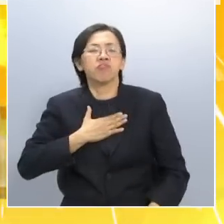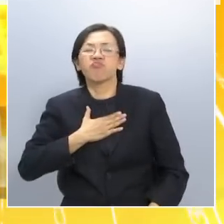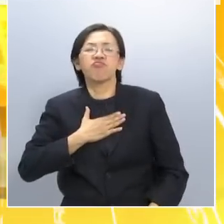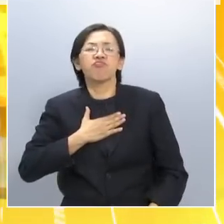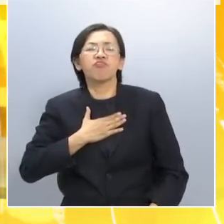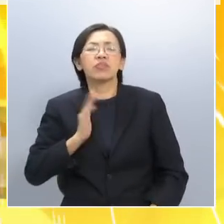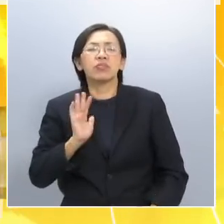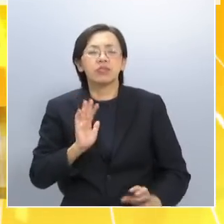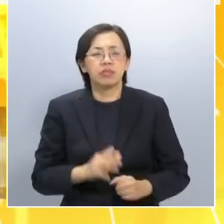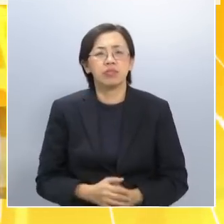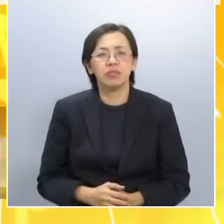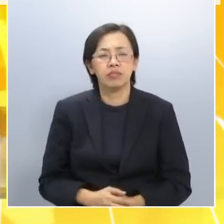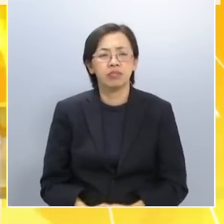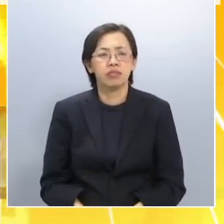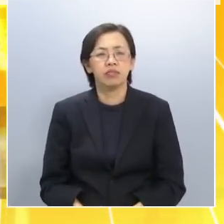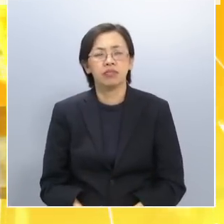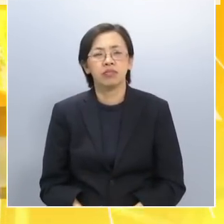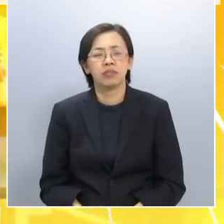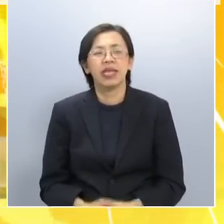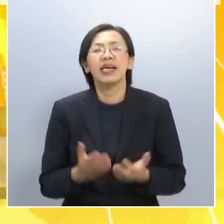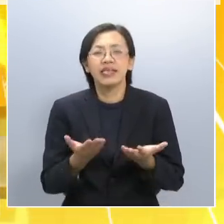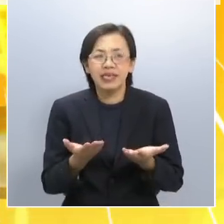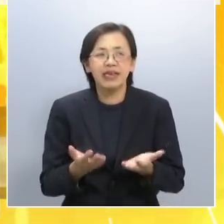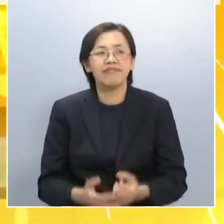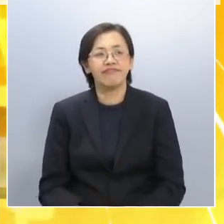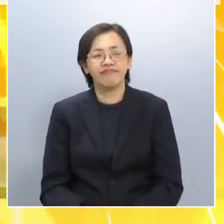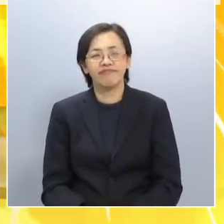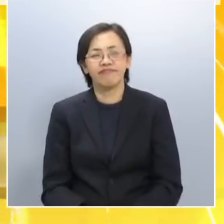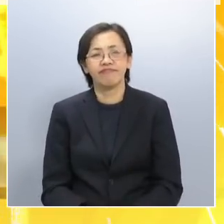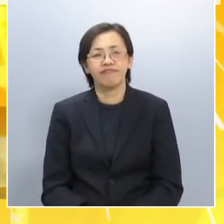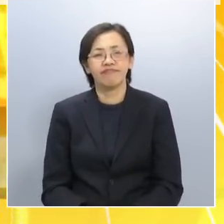วทนายเองมีสิทธิ์ นี่แหละครับท่านผู้ชมฮะเดี๋ยวเราตามดูกัน